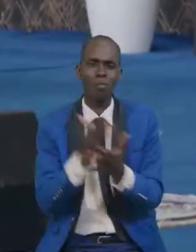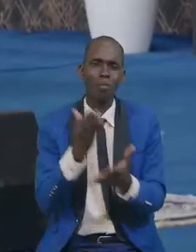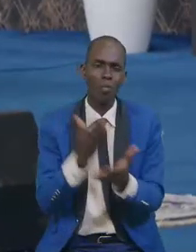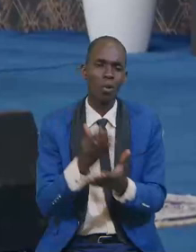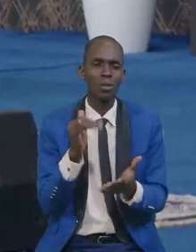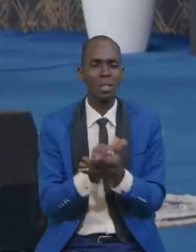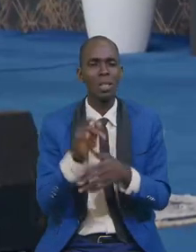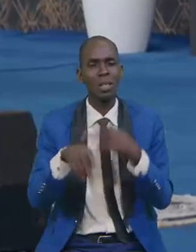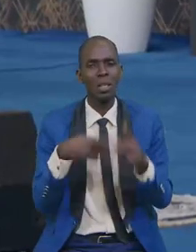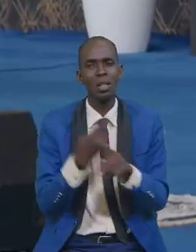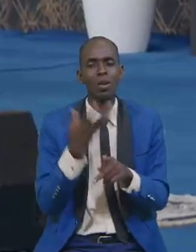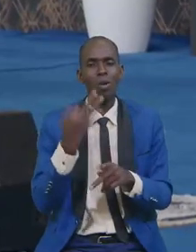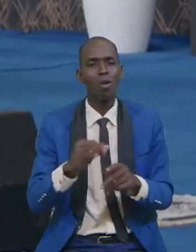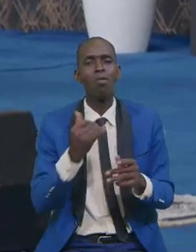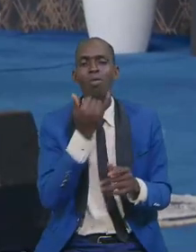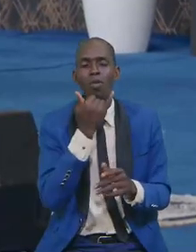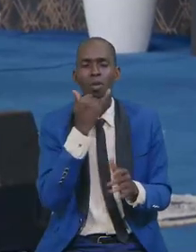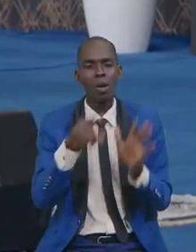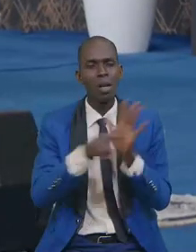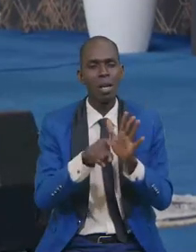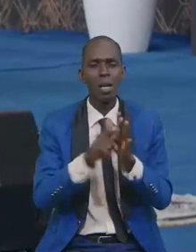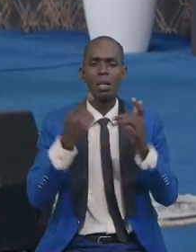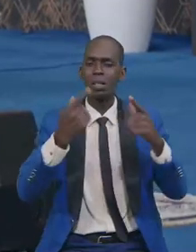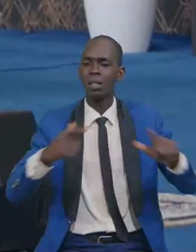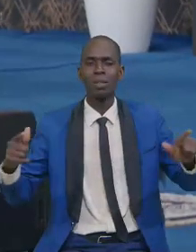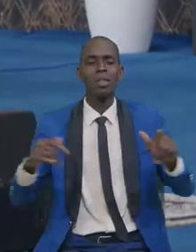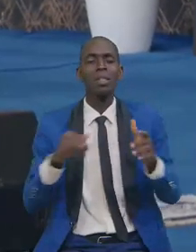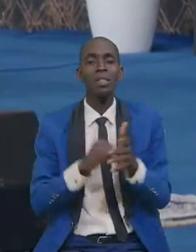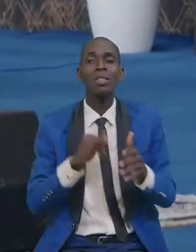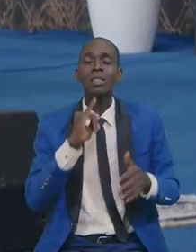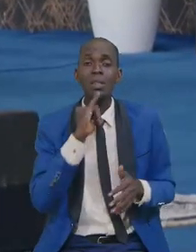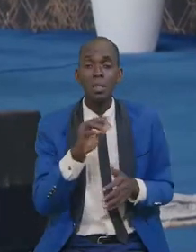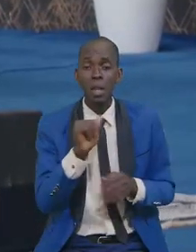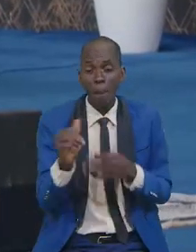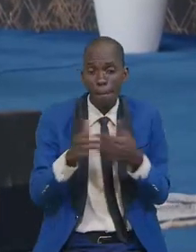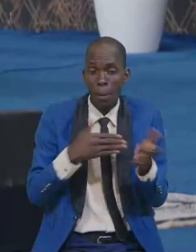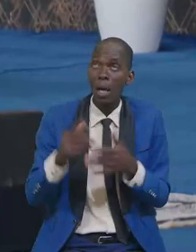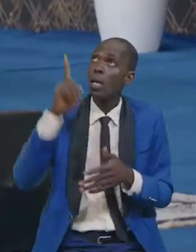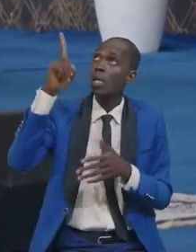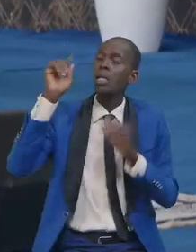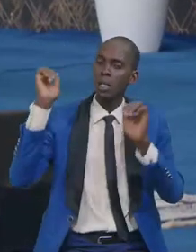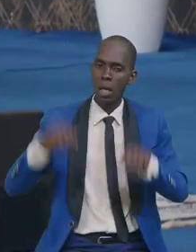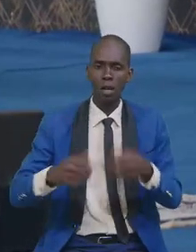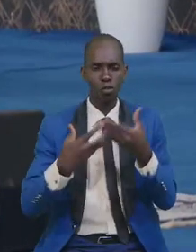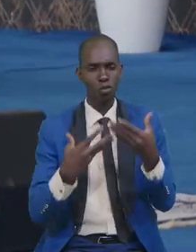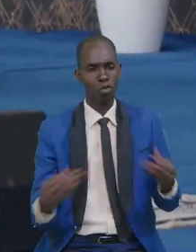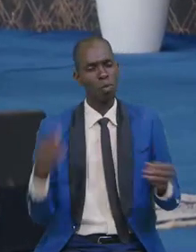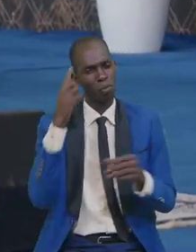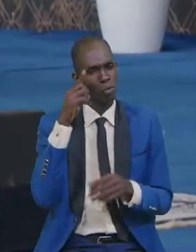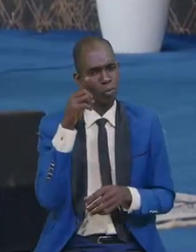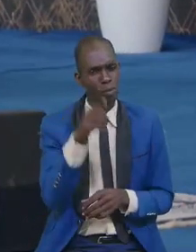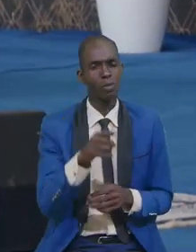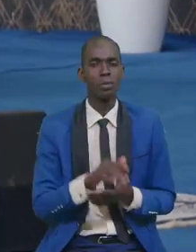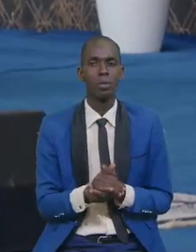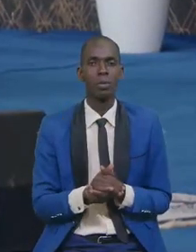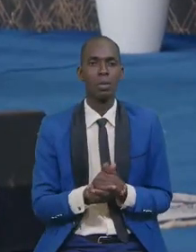vivant? Arrête ça. Arrête ce type de langage chez toi. C'est un petit problème que Dieu peut régler pour toi. Maintenant, il